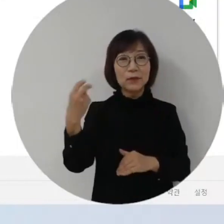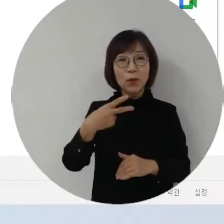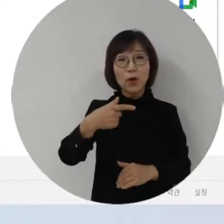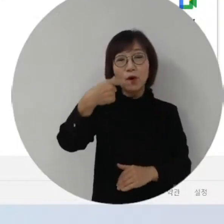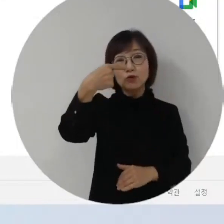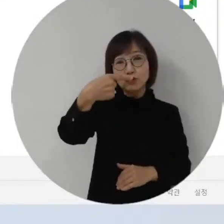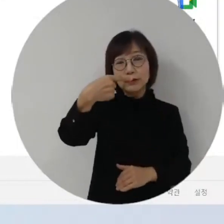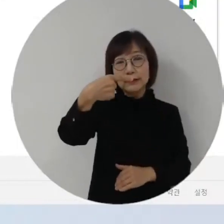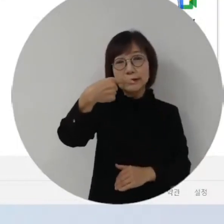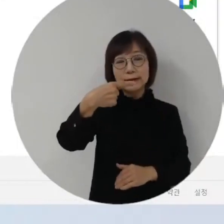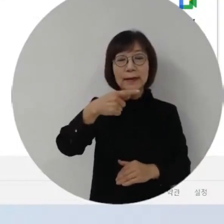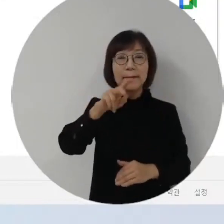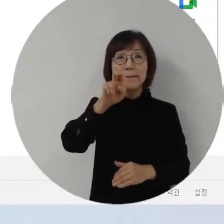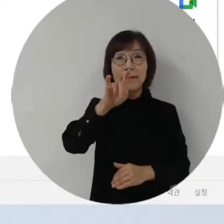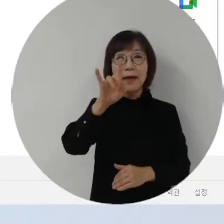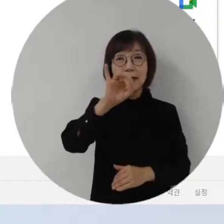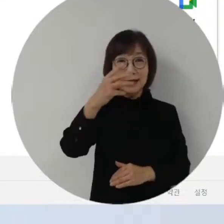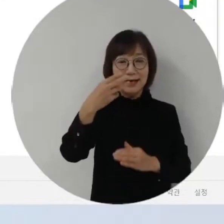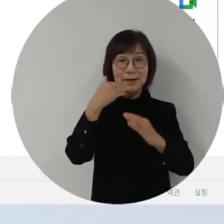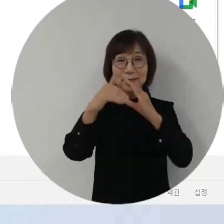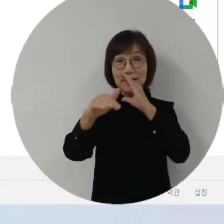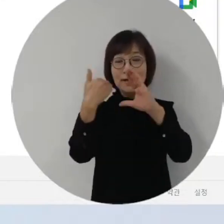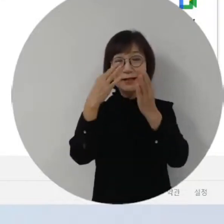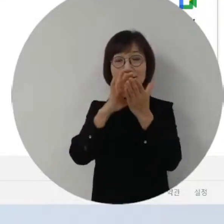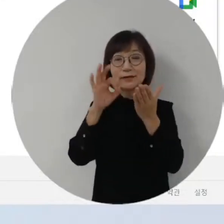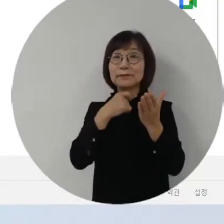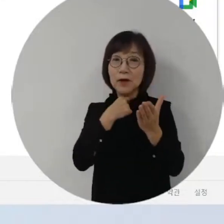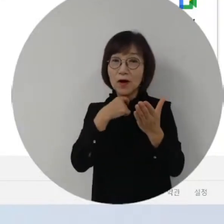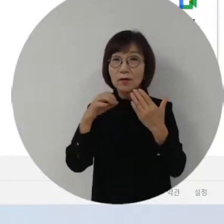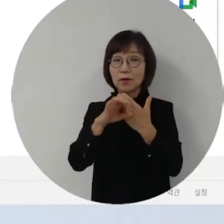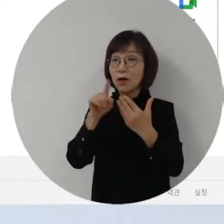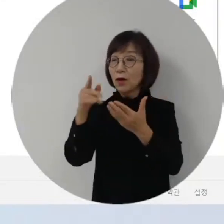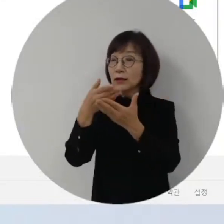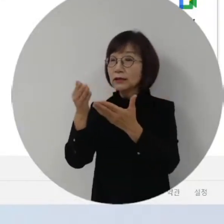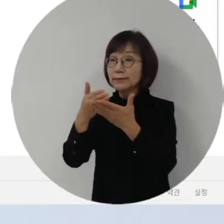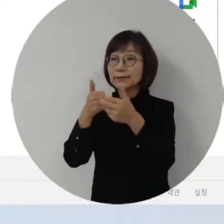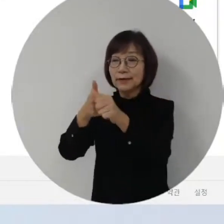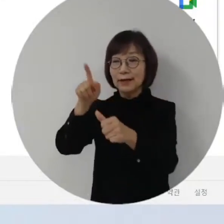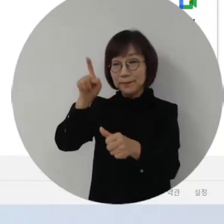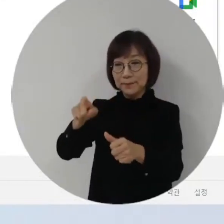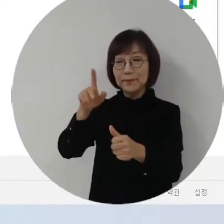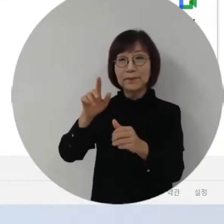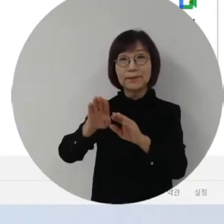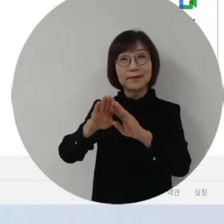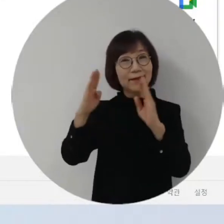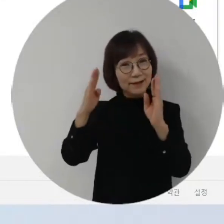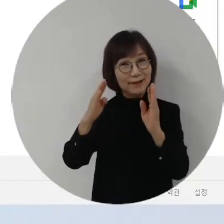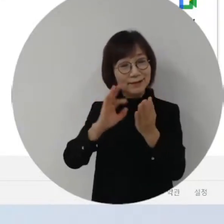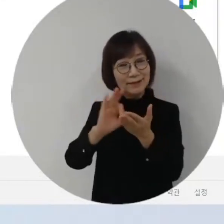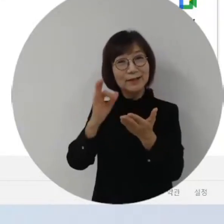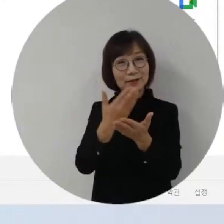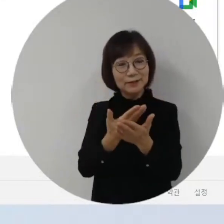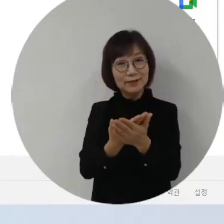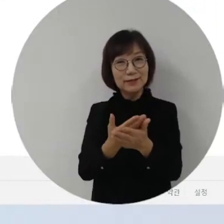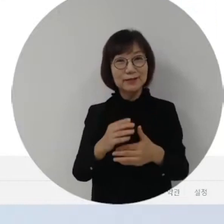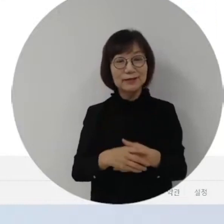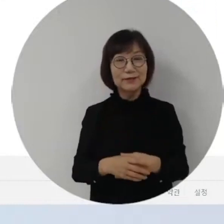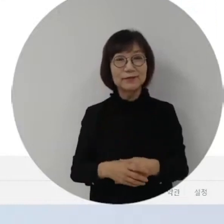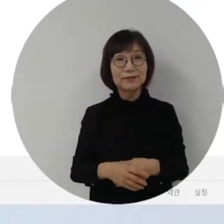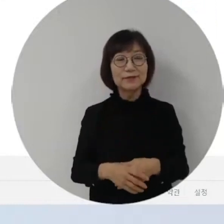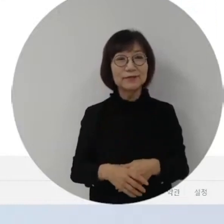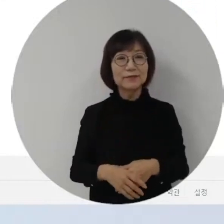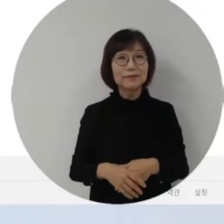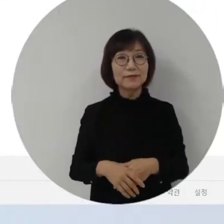다음 이 빈 부분을 클릭을 해서 메뉴는 닫아 주시고요. 그럼 우리 엣지에서와 같이 홈 버튼을 눌렀을 때